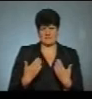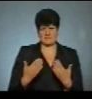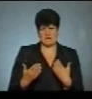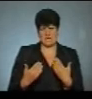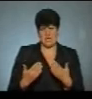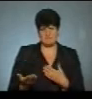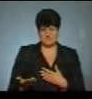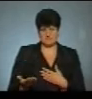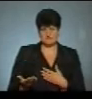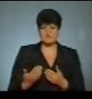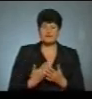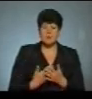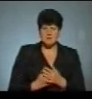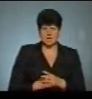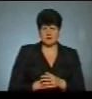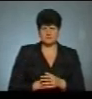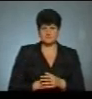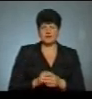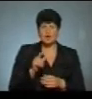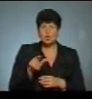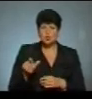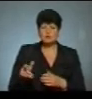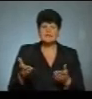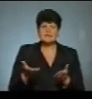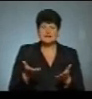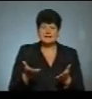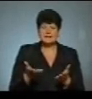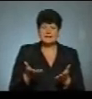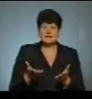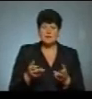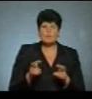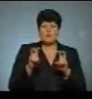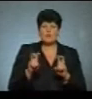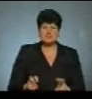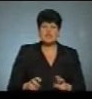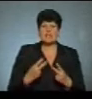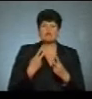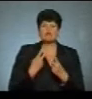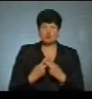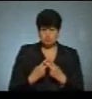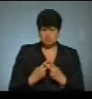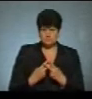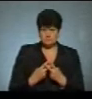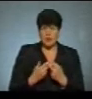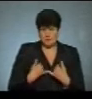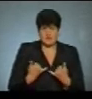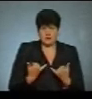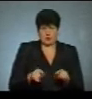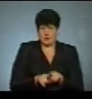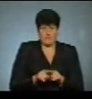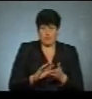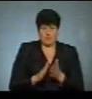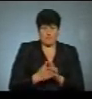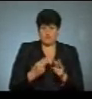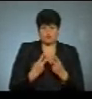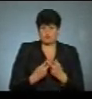що, дивіться, навіть люди, яких посадили в тюрму, а ми зараз в таких умовах,